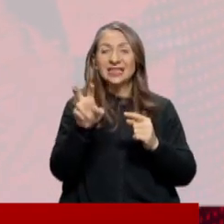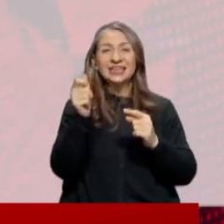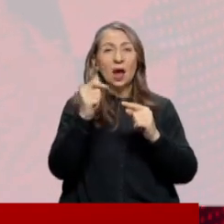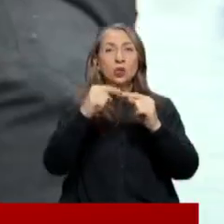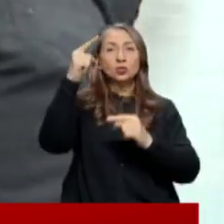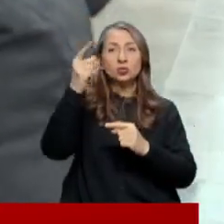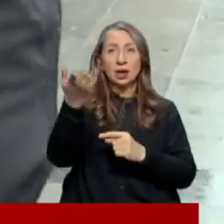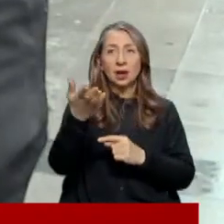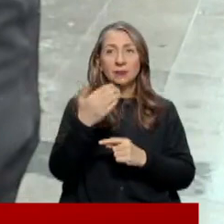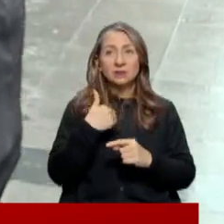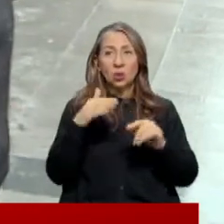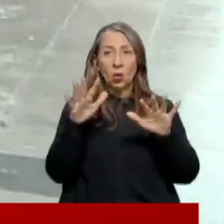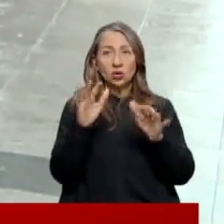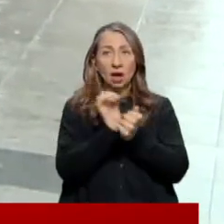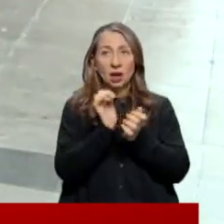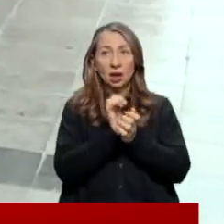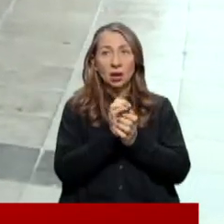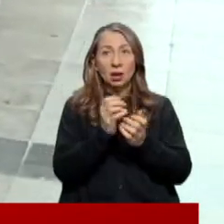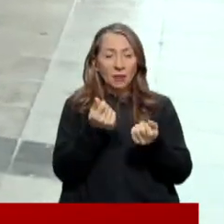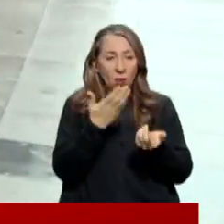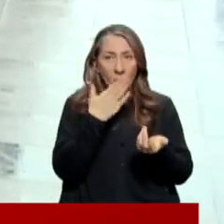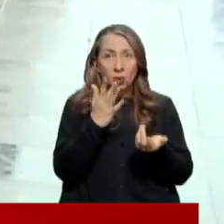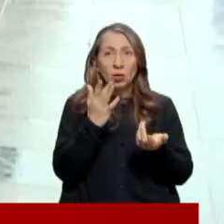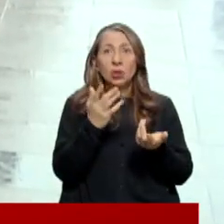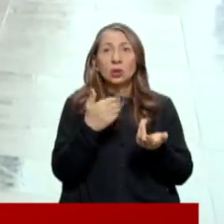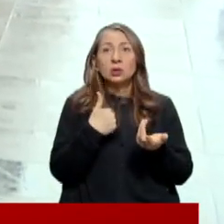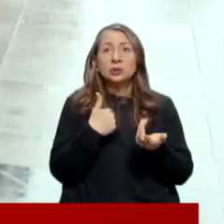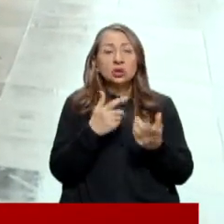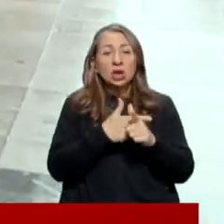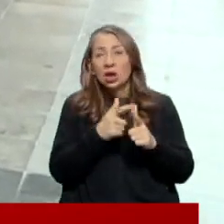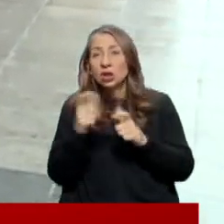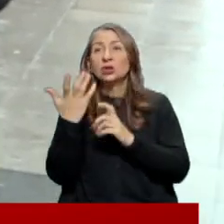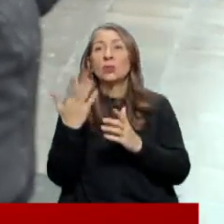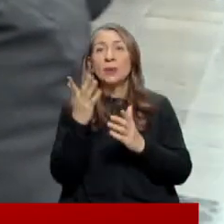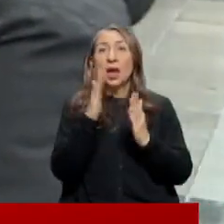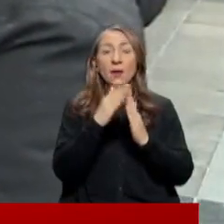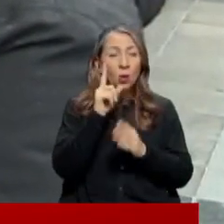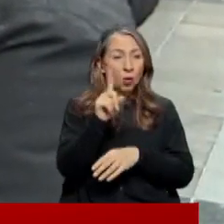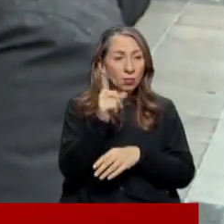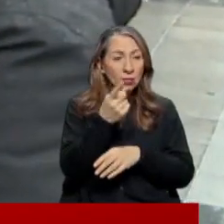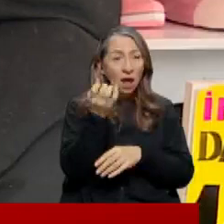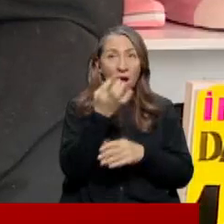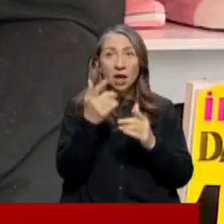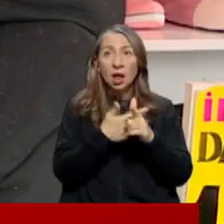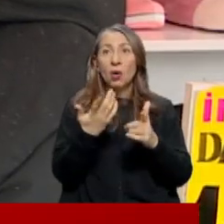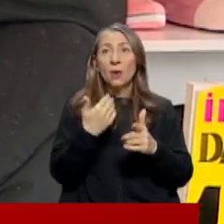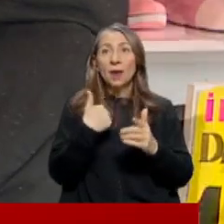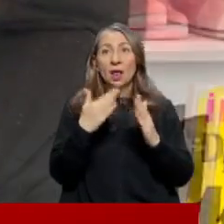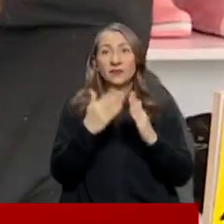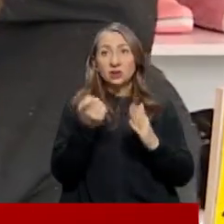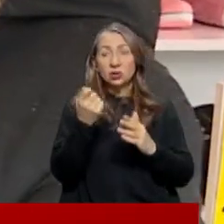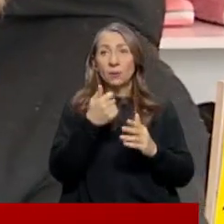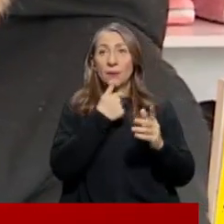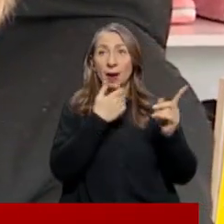lira üstünde. Biz 10 kişi aynı evde durumumuz olmadığı için kira çıkamıyoruz. Bir eve bir baktım 10 milyardan aşağı kira yok. Ben evde